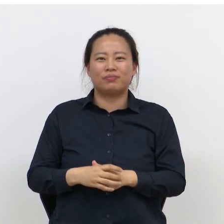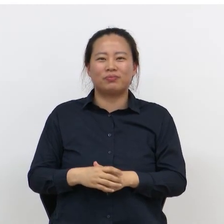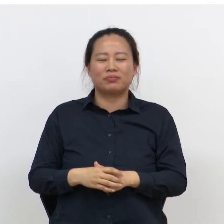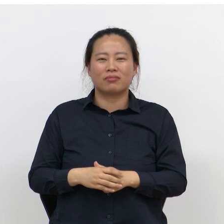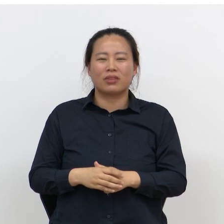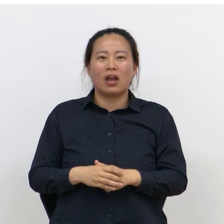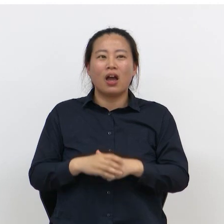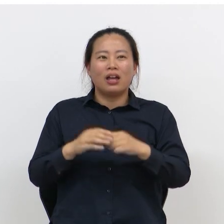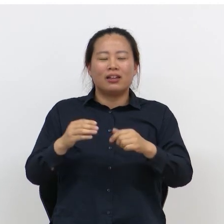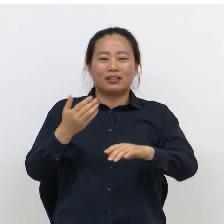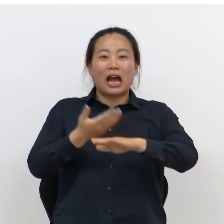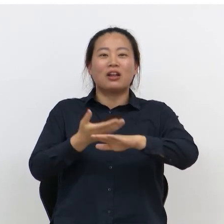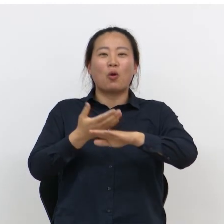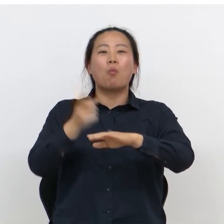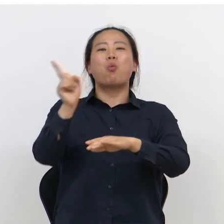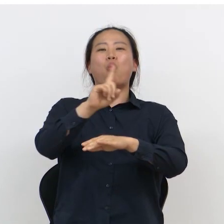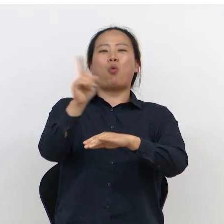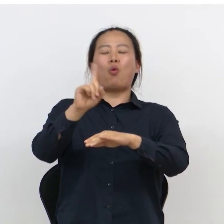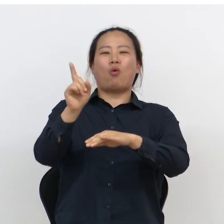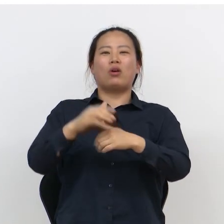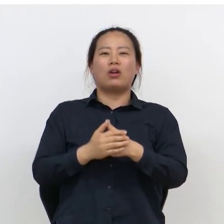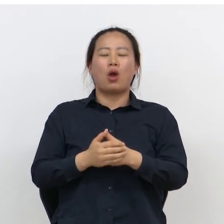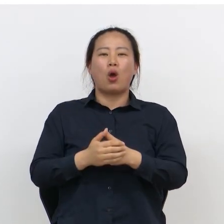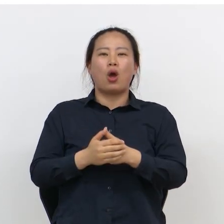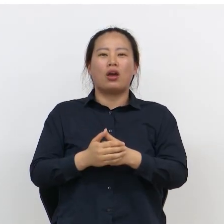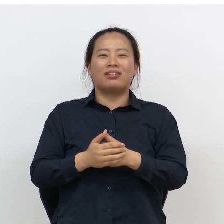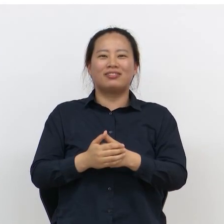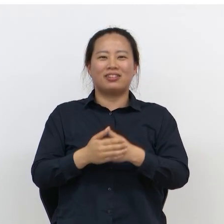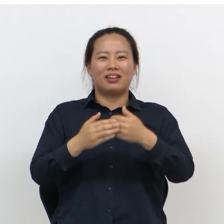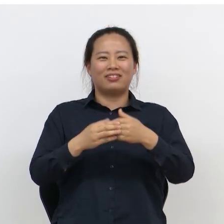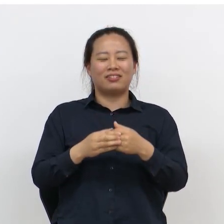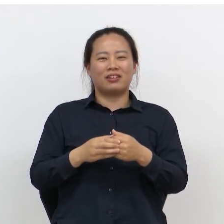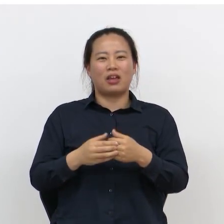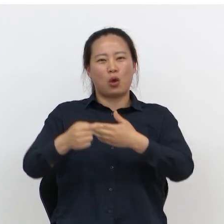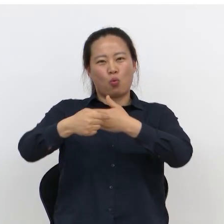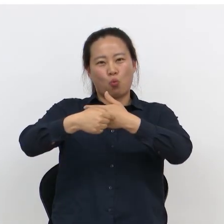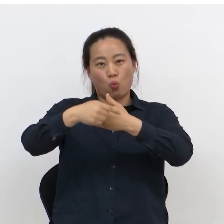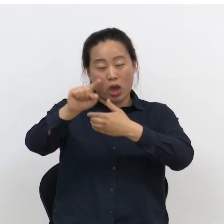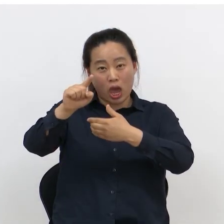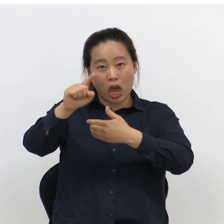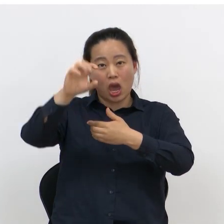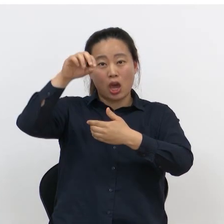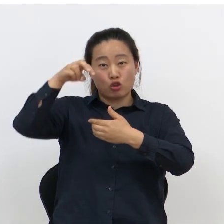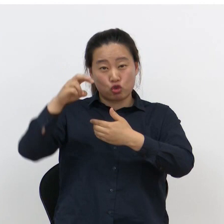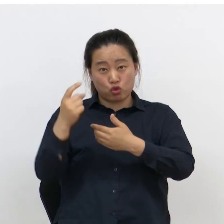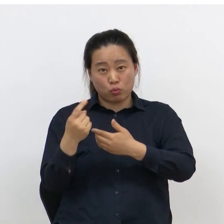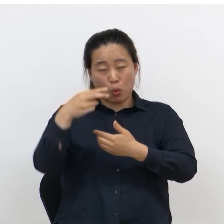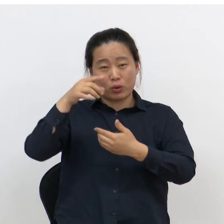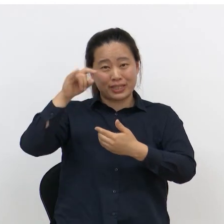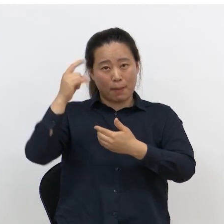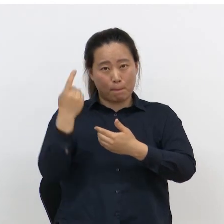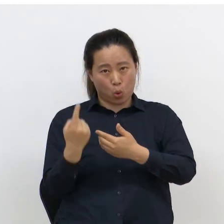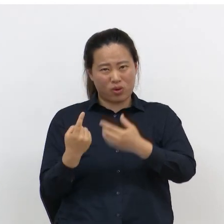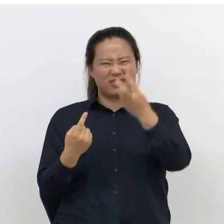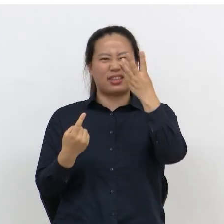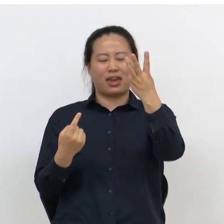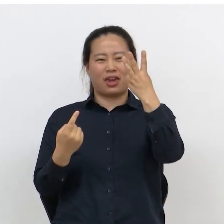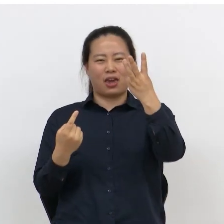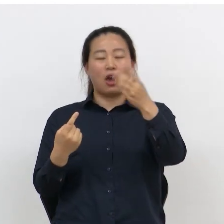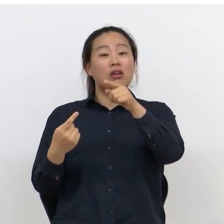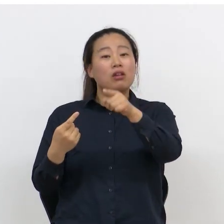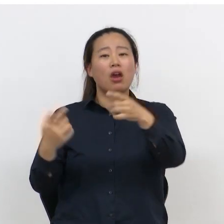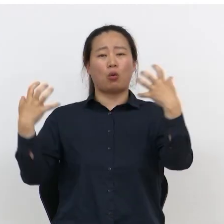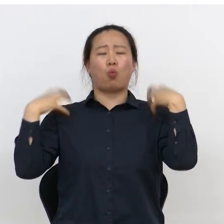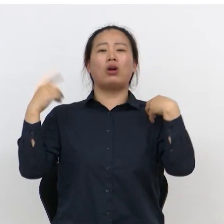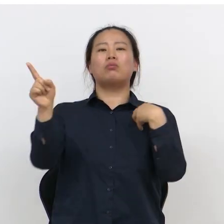이제 선물을 주신 게 뭐냐면 옛다 받아라 한 게 이제 요겁니다. 이거. 외 유모세포 삼형제가 되겠습니다. 얘들은 뭐